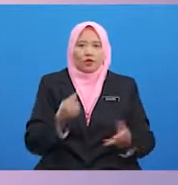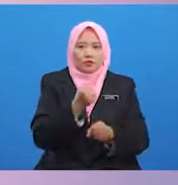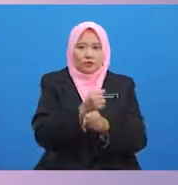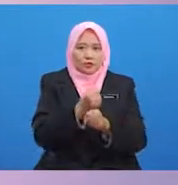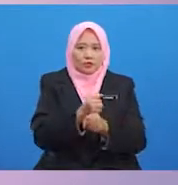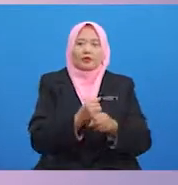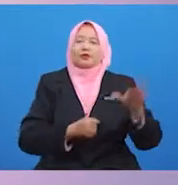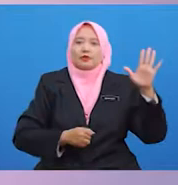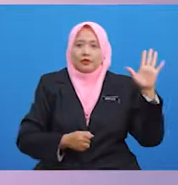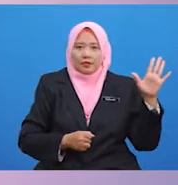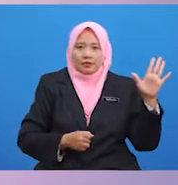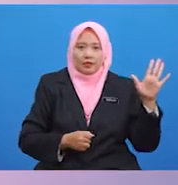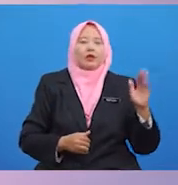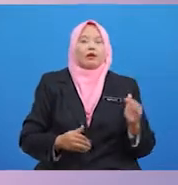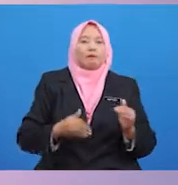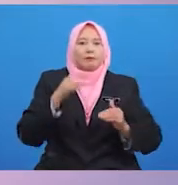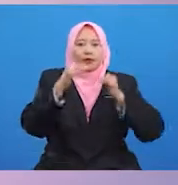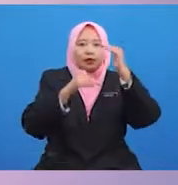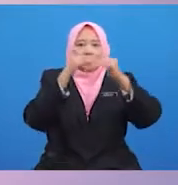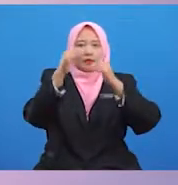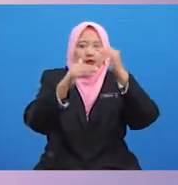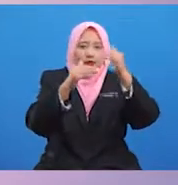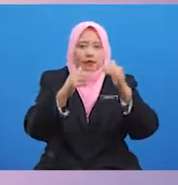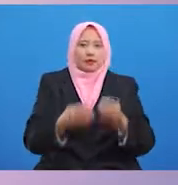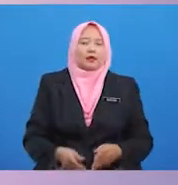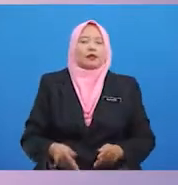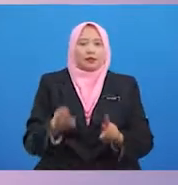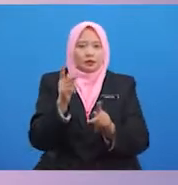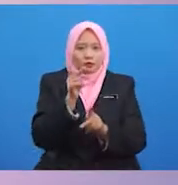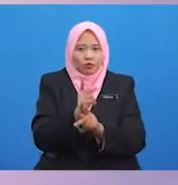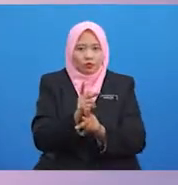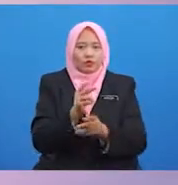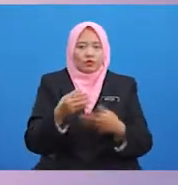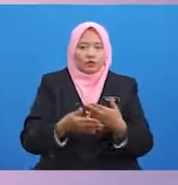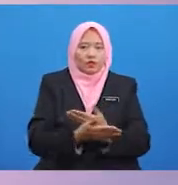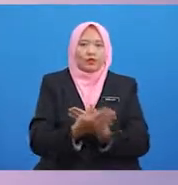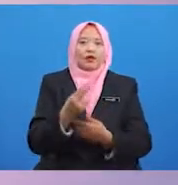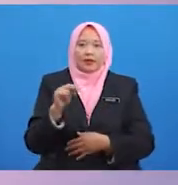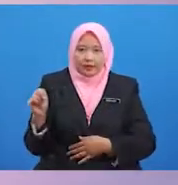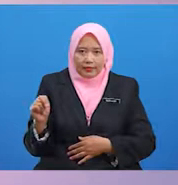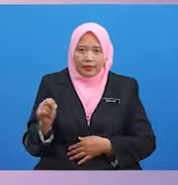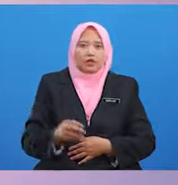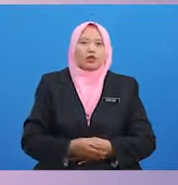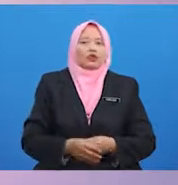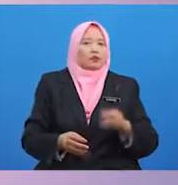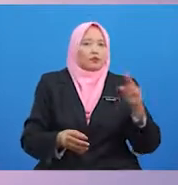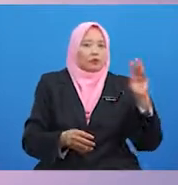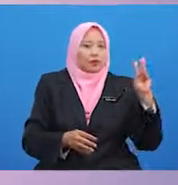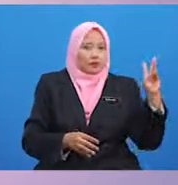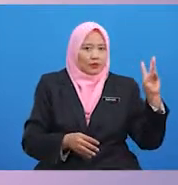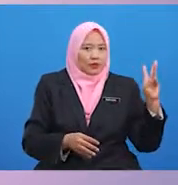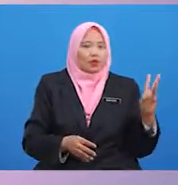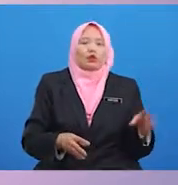kelima, peningkatan infrastruktur. Yang keenam, proses